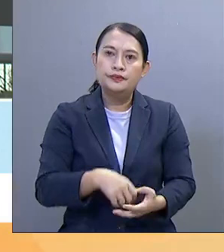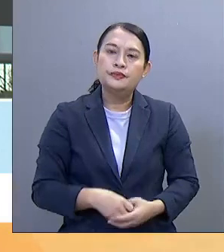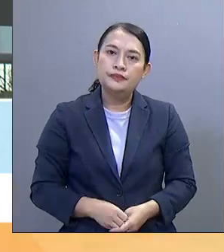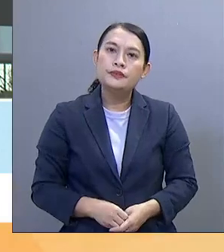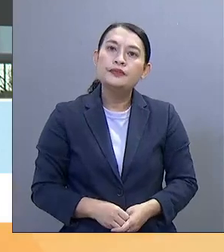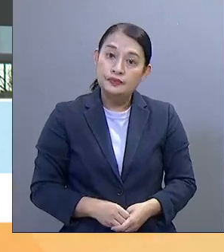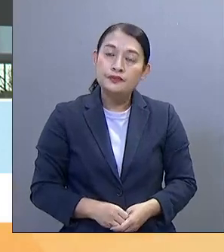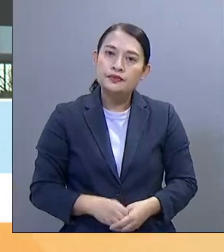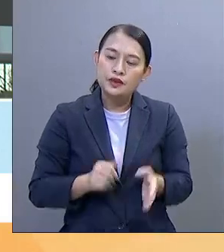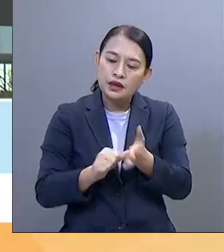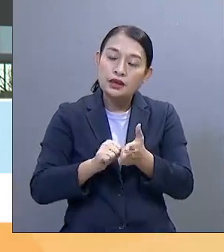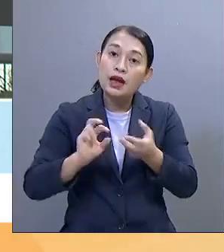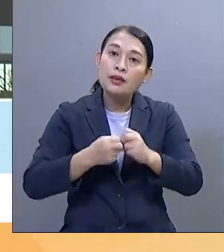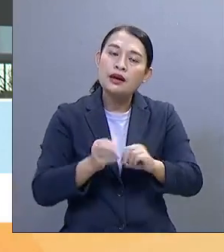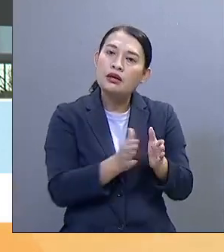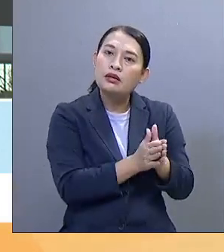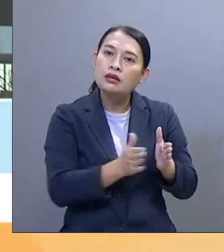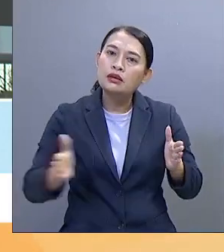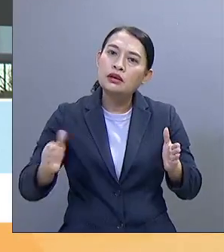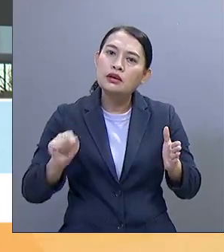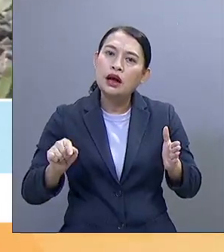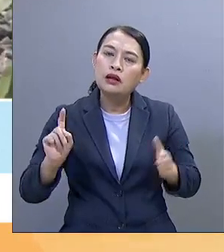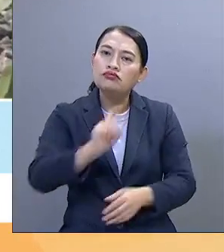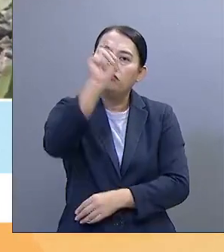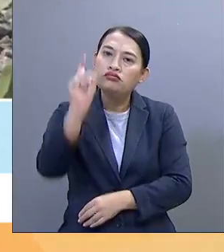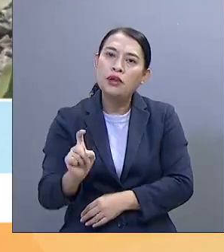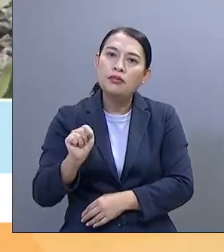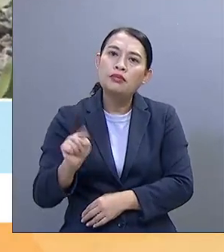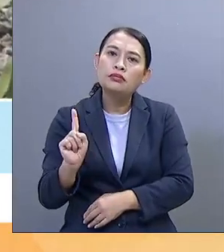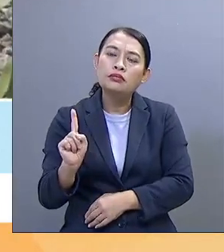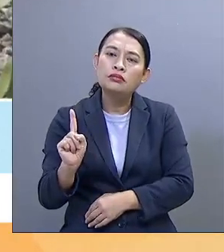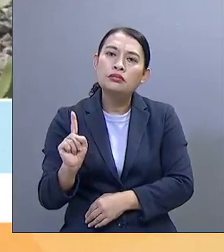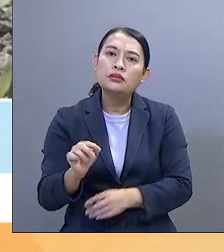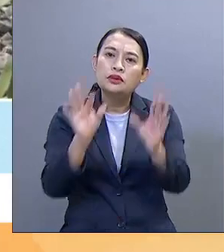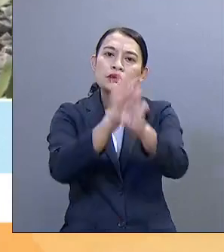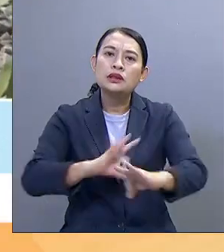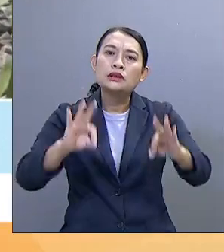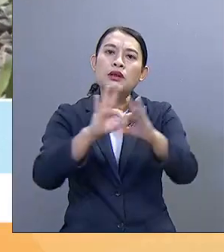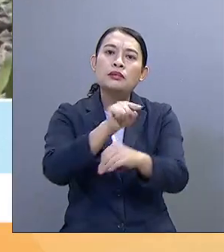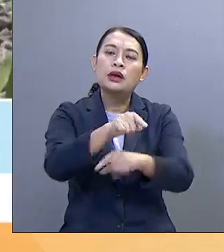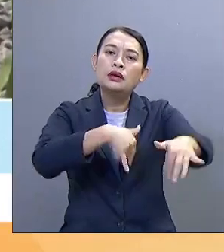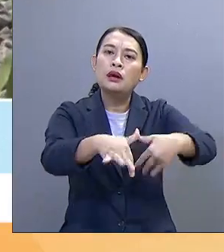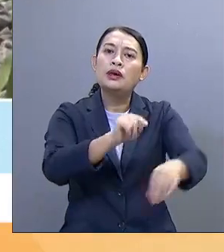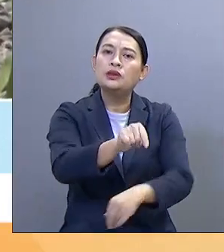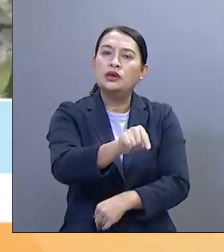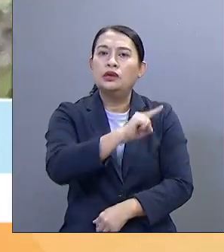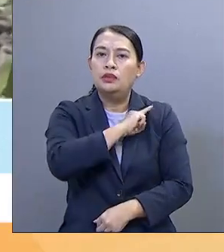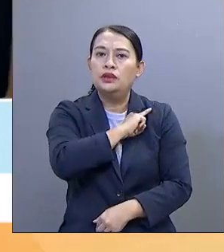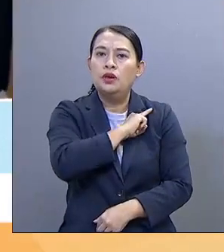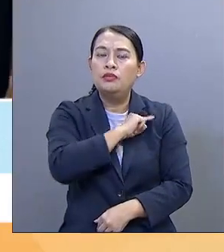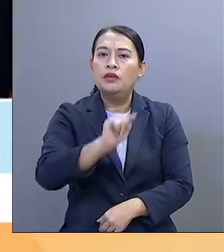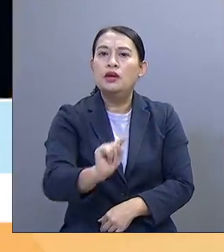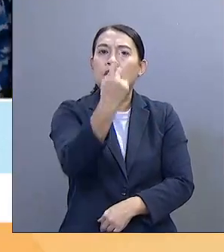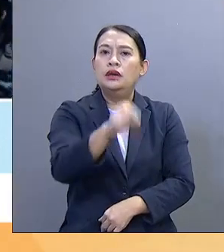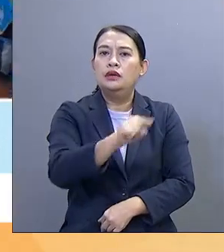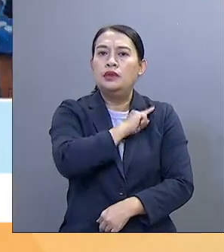จะยังยืนนานแค่ไหนขึนอยู่กบประชาชุณทอยใเพอนที่เรองนี้สำคต้รับผดจอบก่อนต้เริ่ดคว